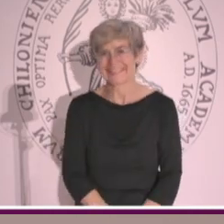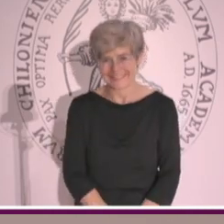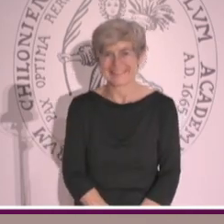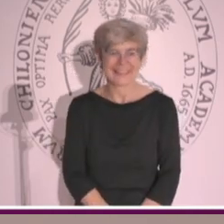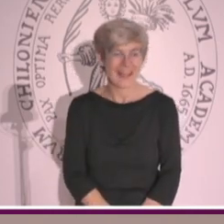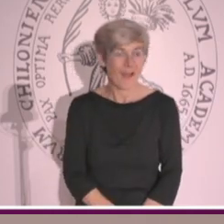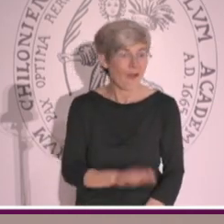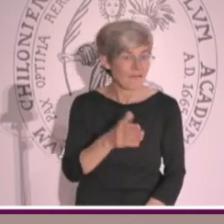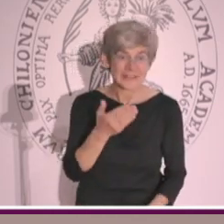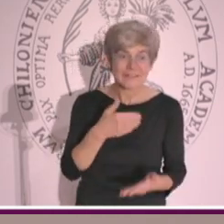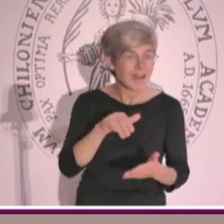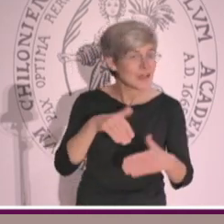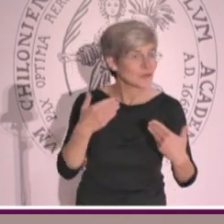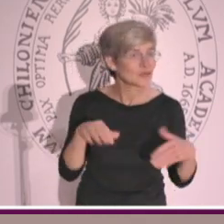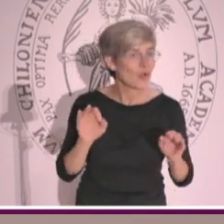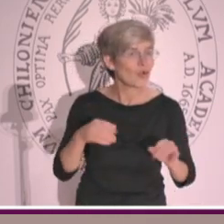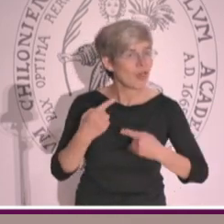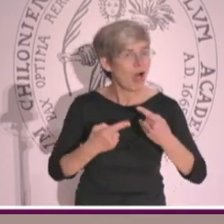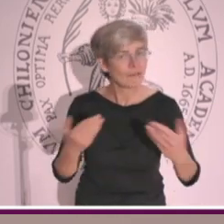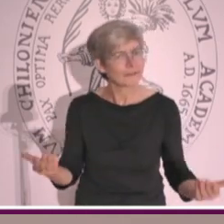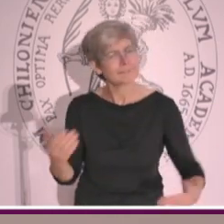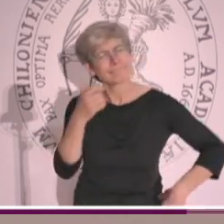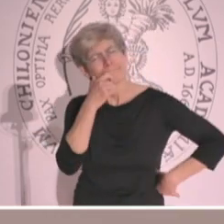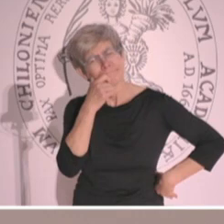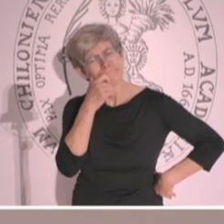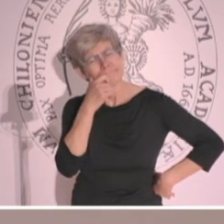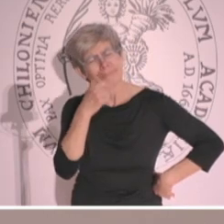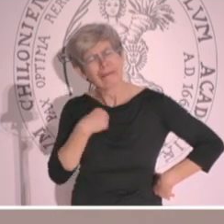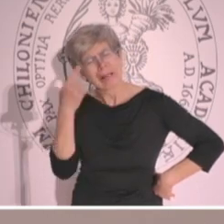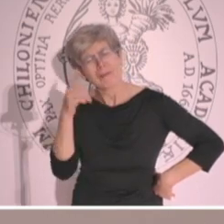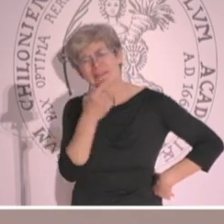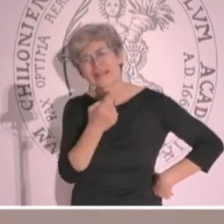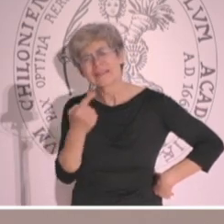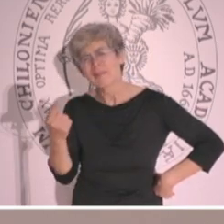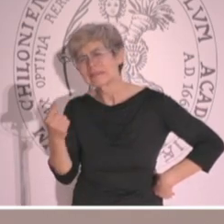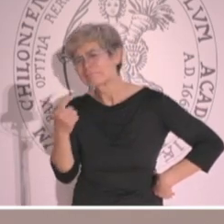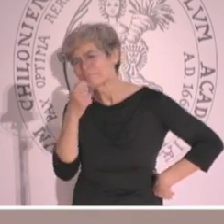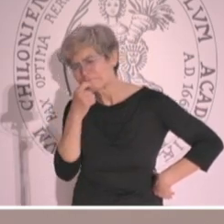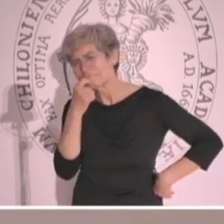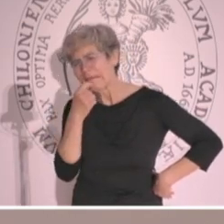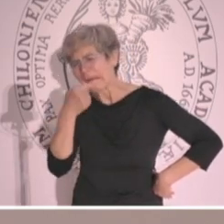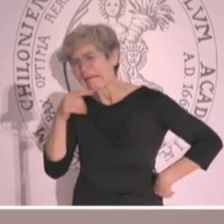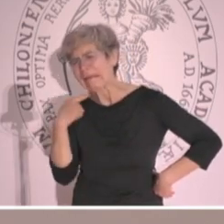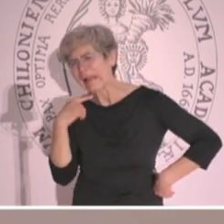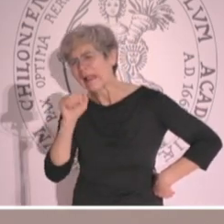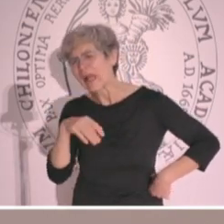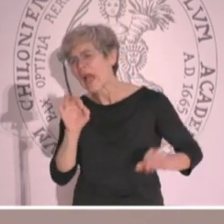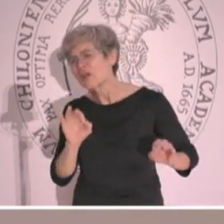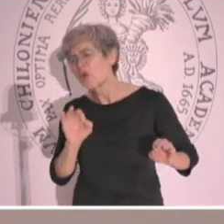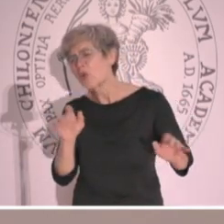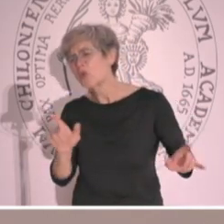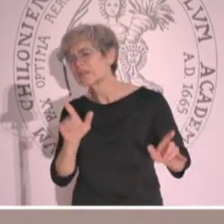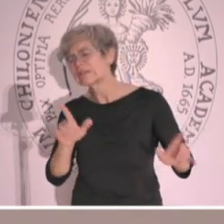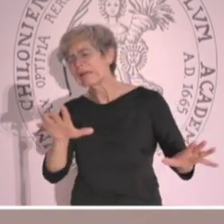und wenn alles Weitere so gut hinläuft, dann, glaube ich, werden Sie hier eine gute Zeit in Kiel haben und auch weit